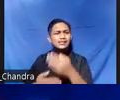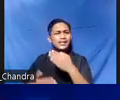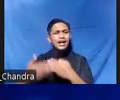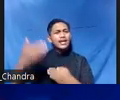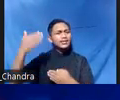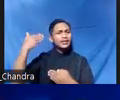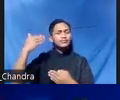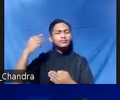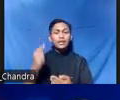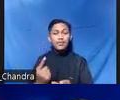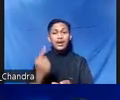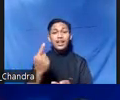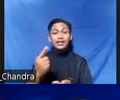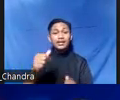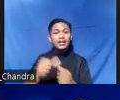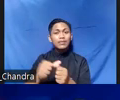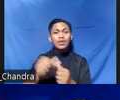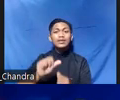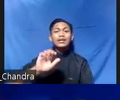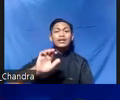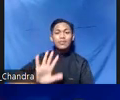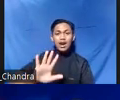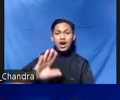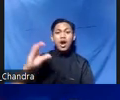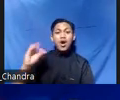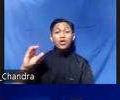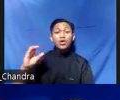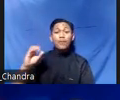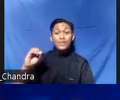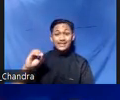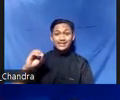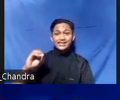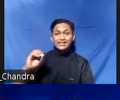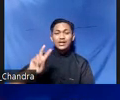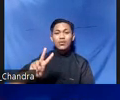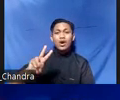5 Oktober 2006 ya jadi cuma selisih sedikit ya sama yang